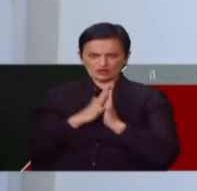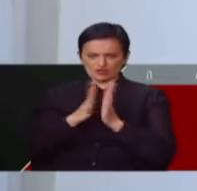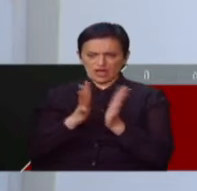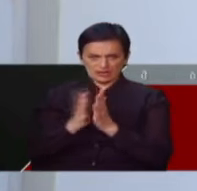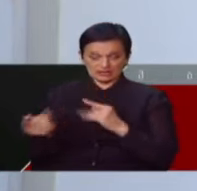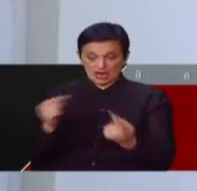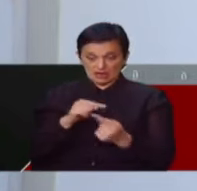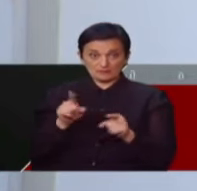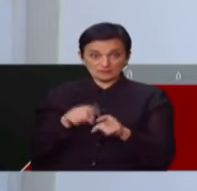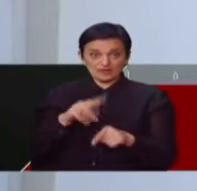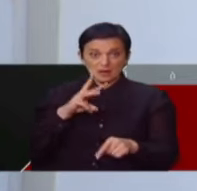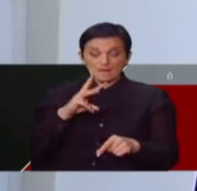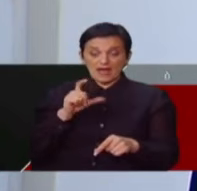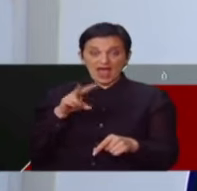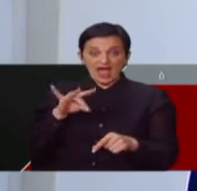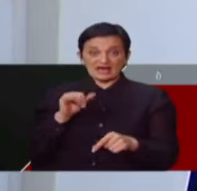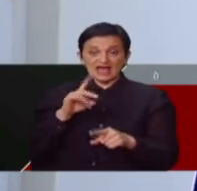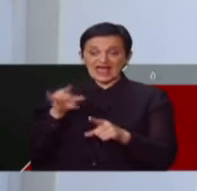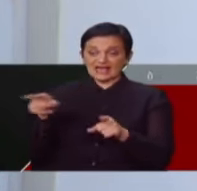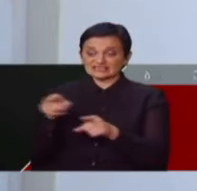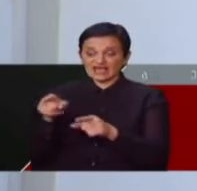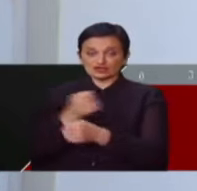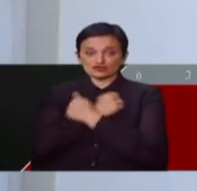ხდება, ხო? მელია ჩაახუტეს გეზერაშვილს,